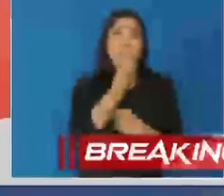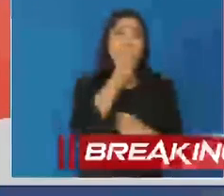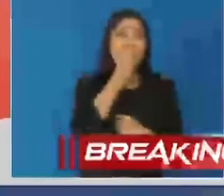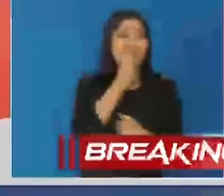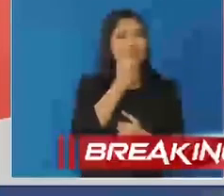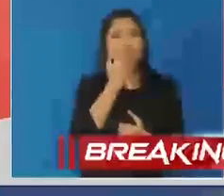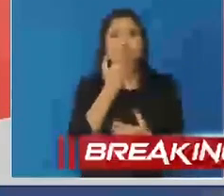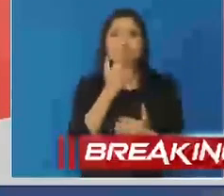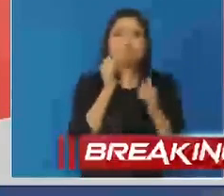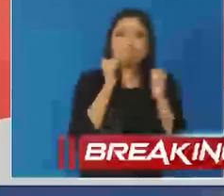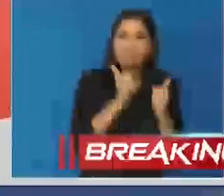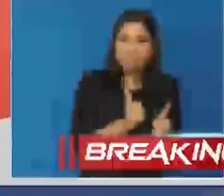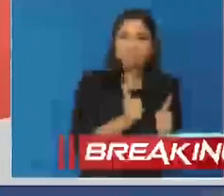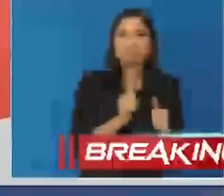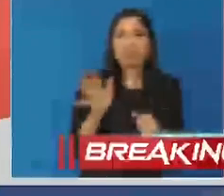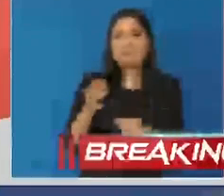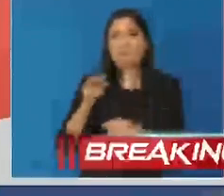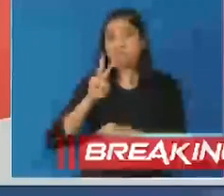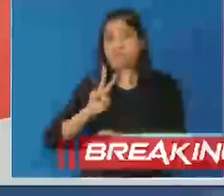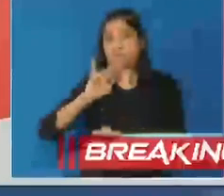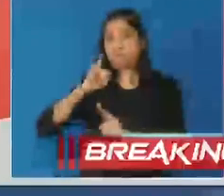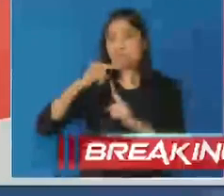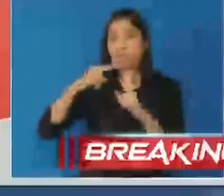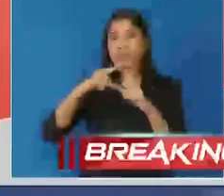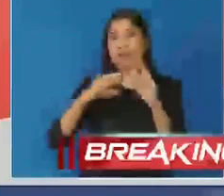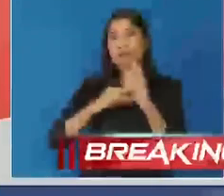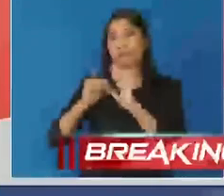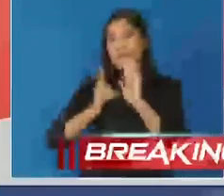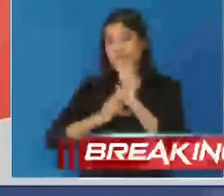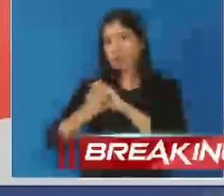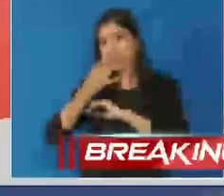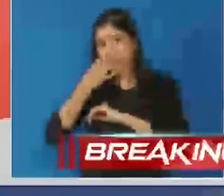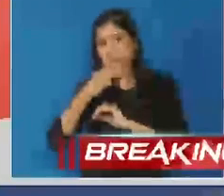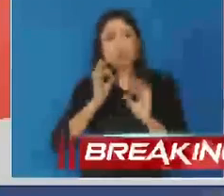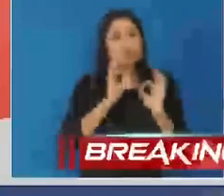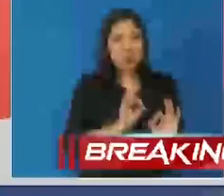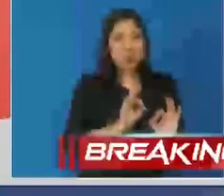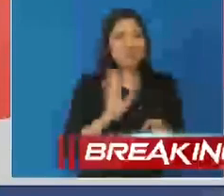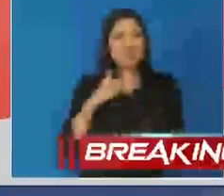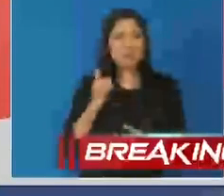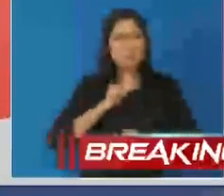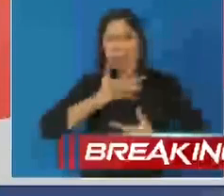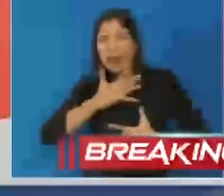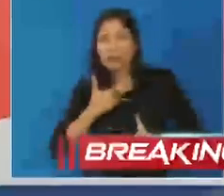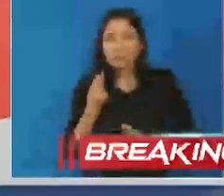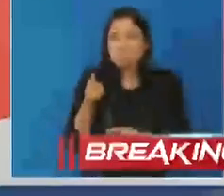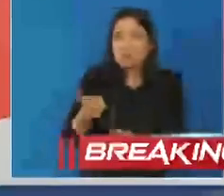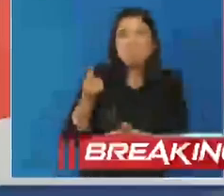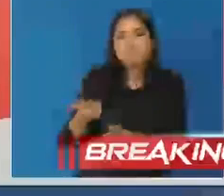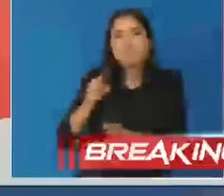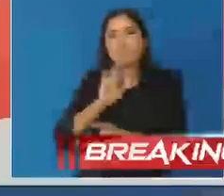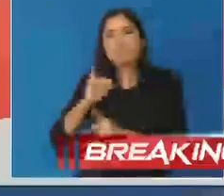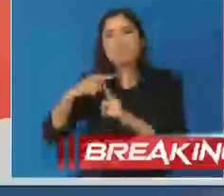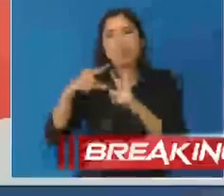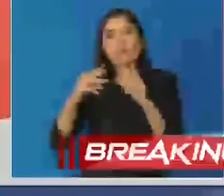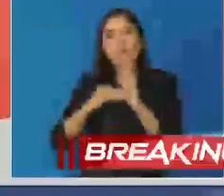yang cukup tidak kemudian harus panik dengan membeli vitamin di toko di apotek karena